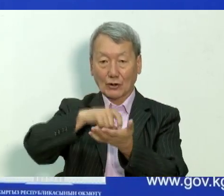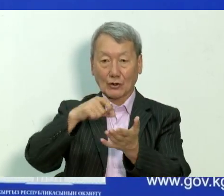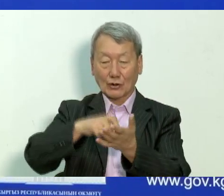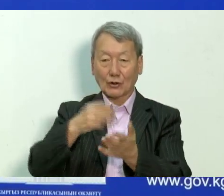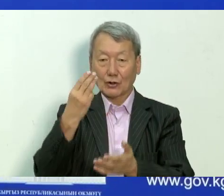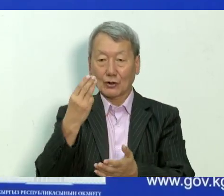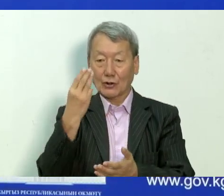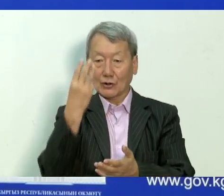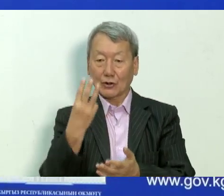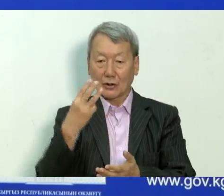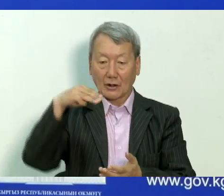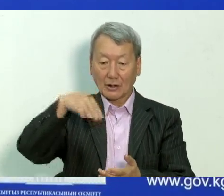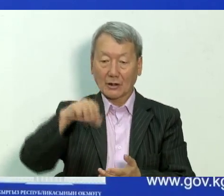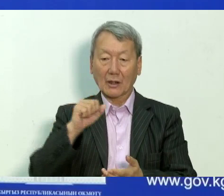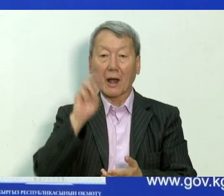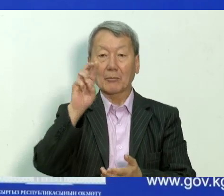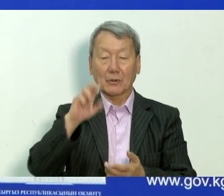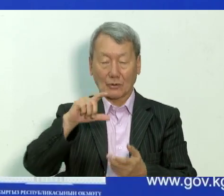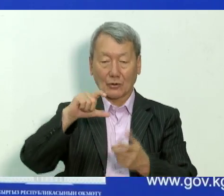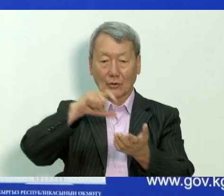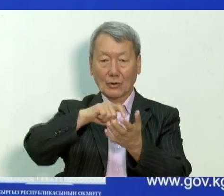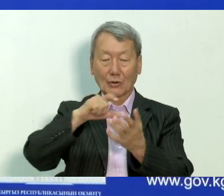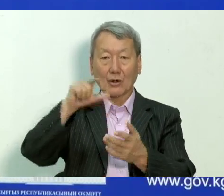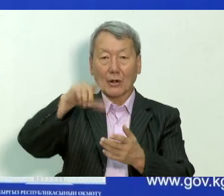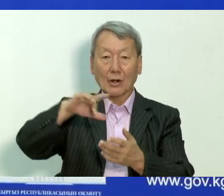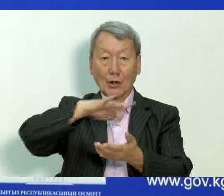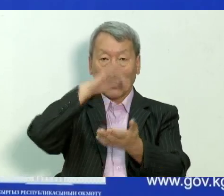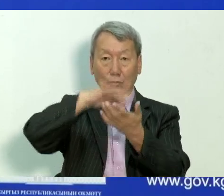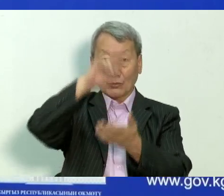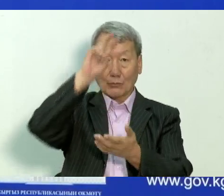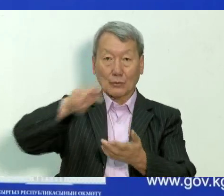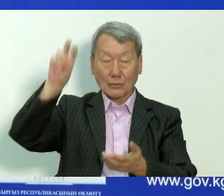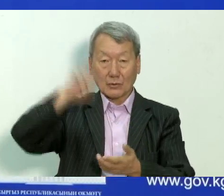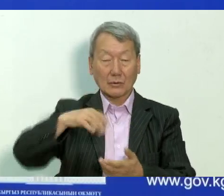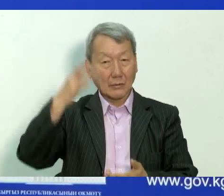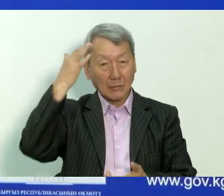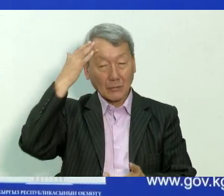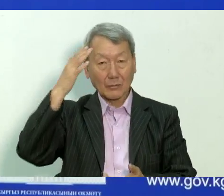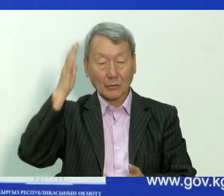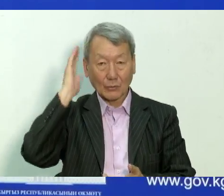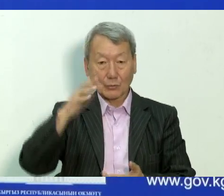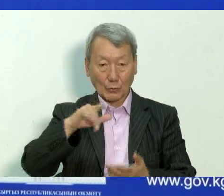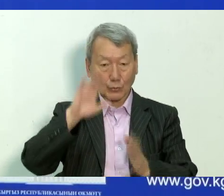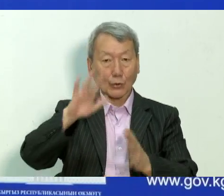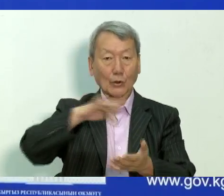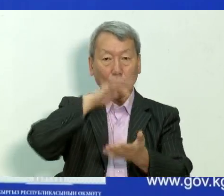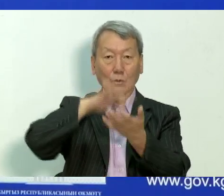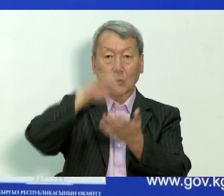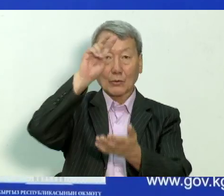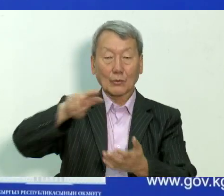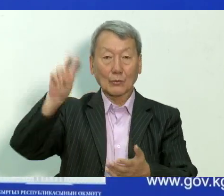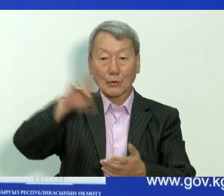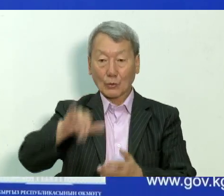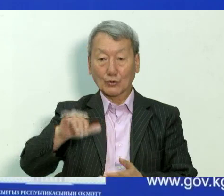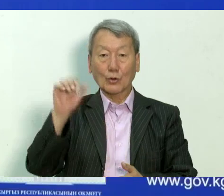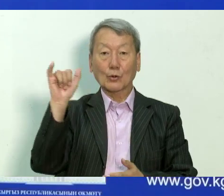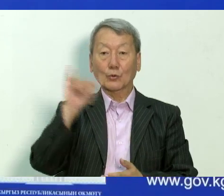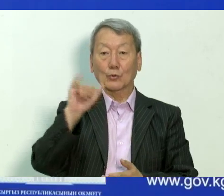талкууланып, биз жакынкы аралыкта Бишкек шаарына киргизсек деген максатта турабыз. Бул дем алыш